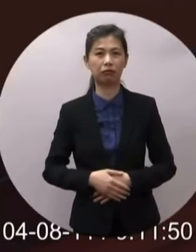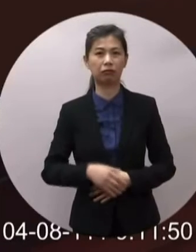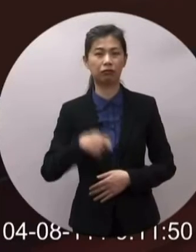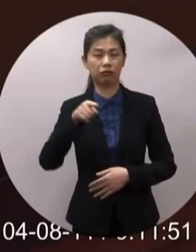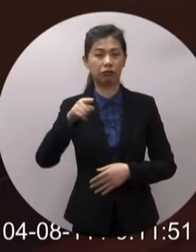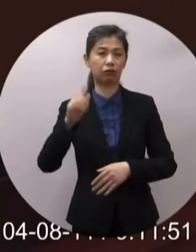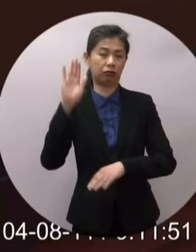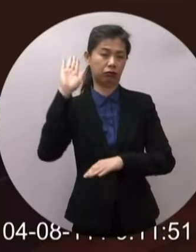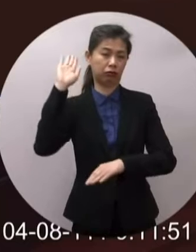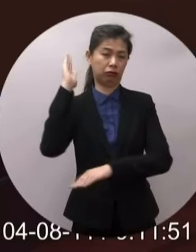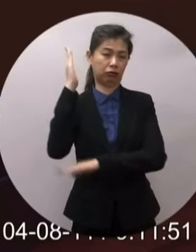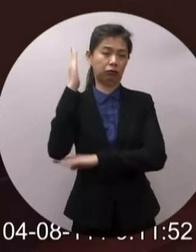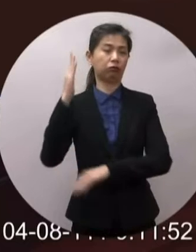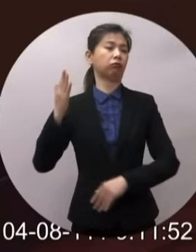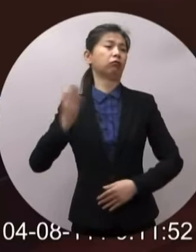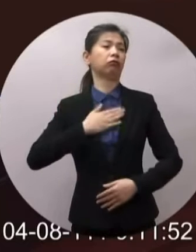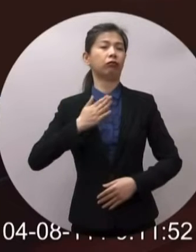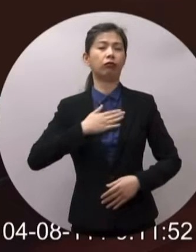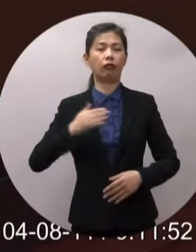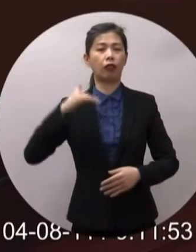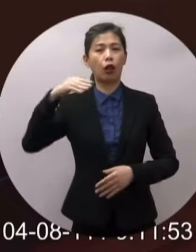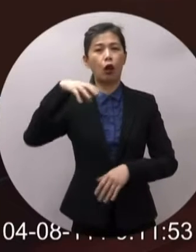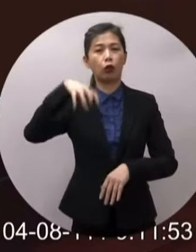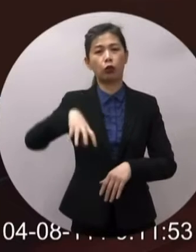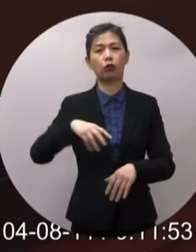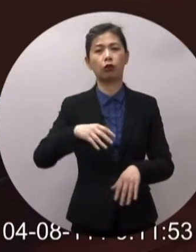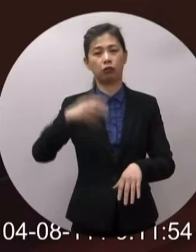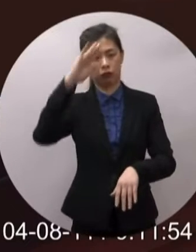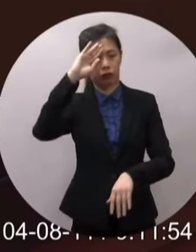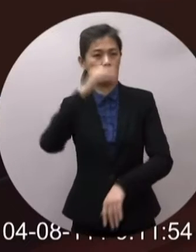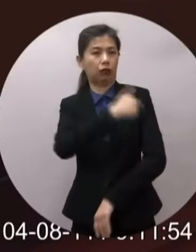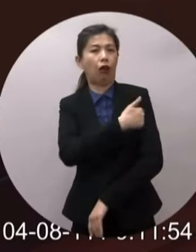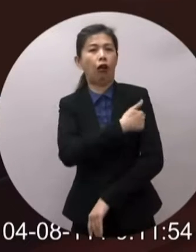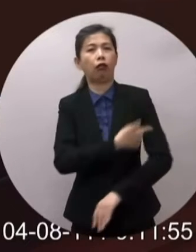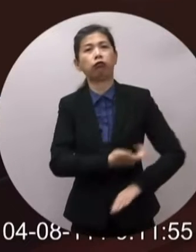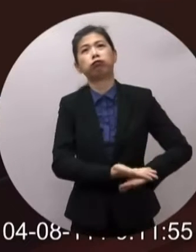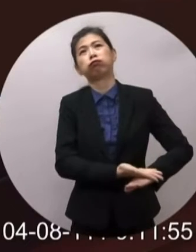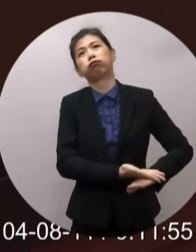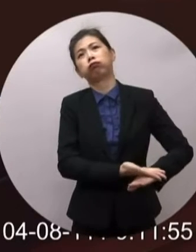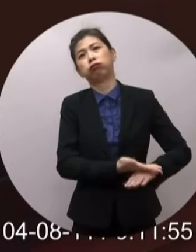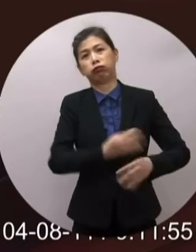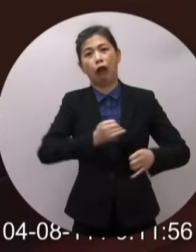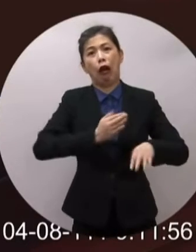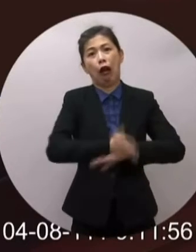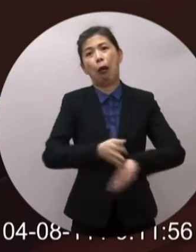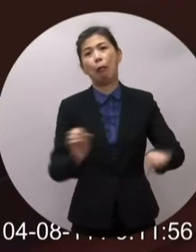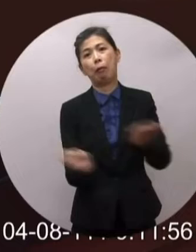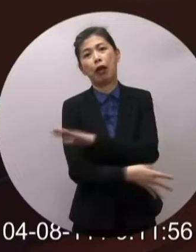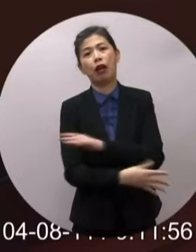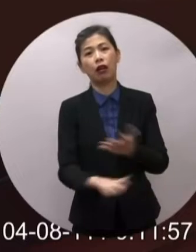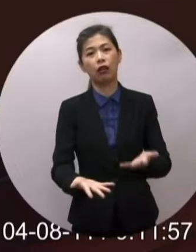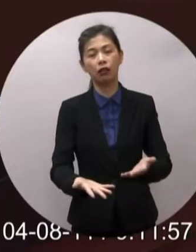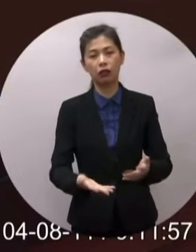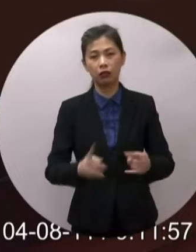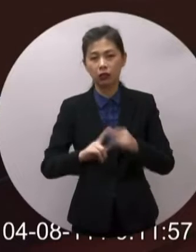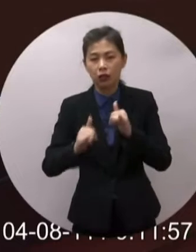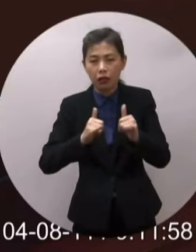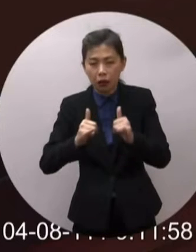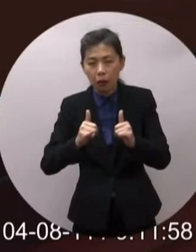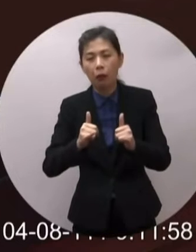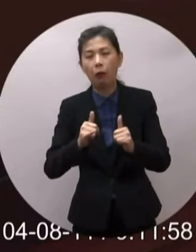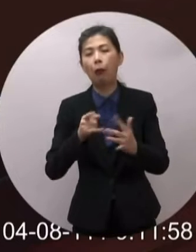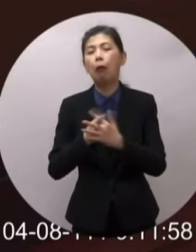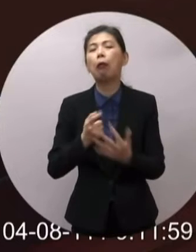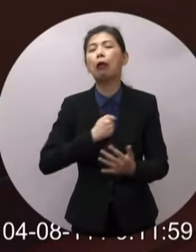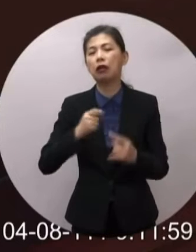高端疫苗，整批摆到过期报废，就可以知道人民是用手臂来告诉政府他们的信任度